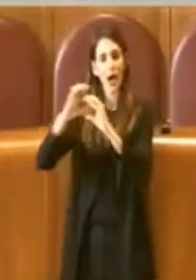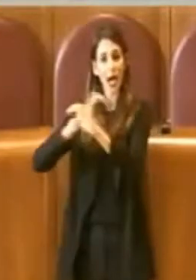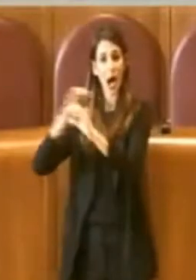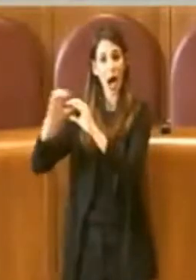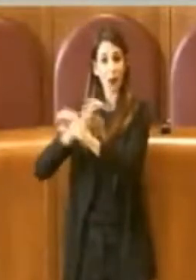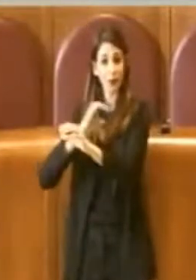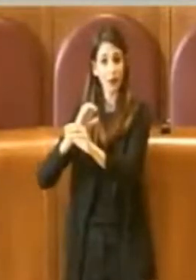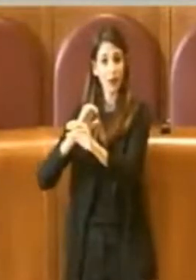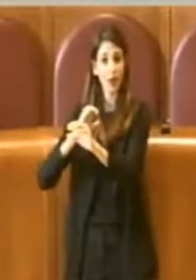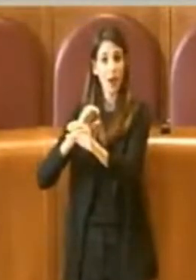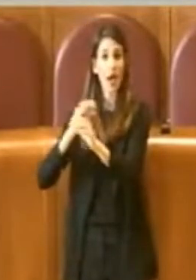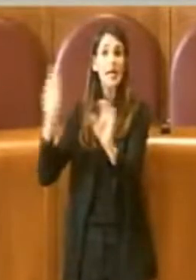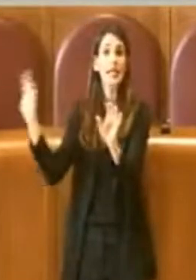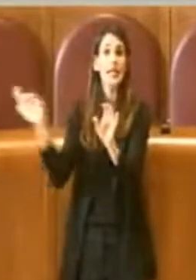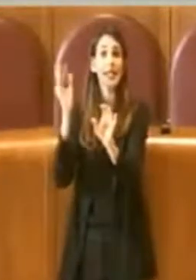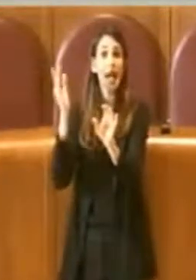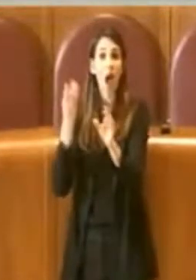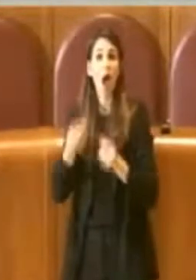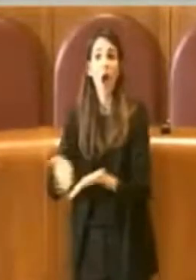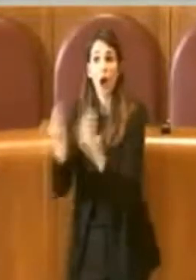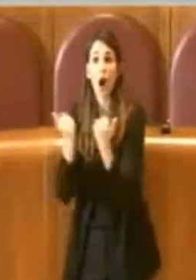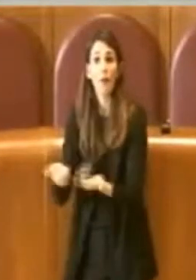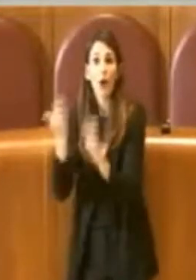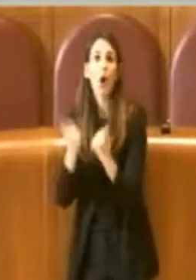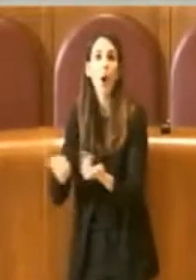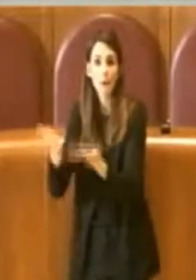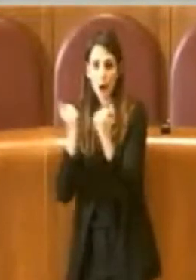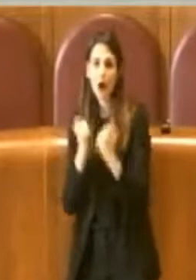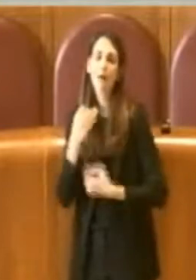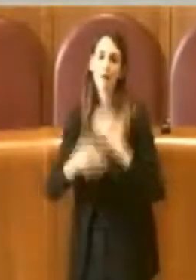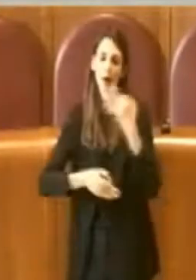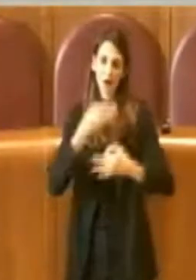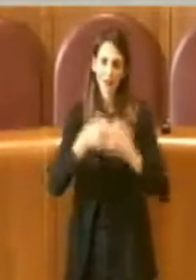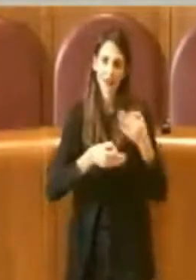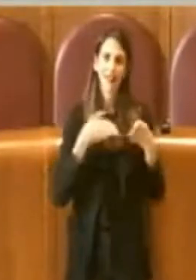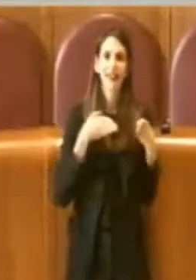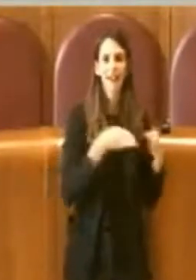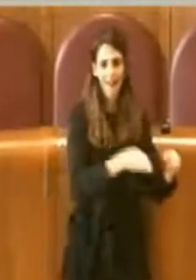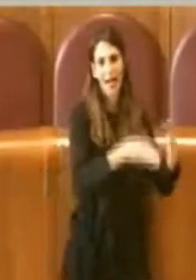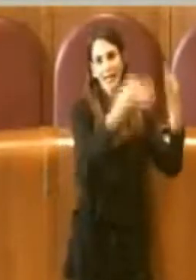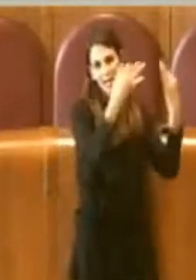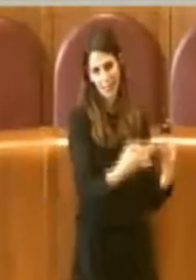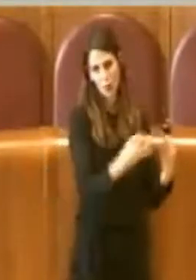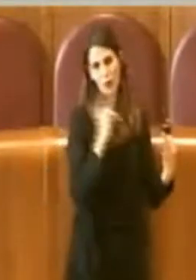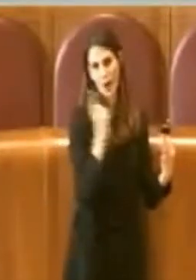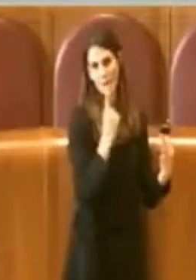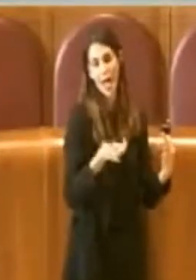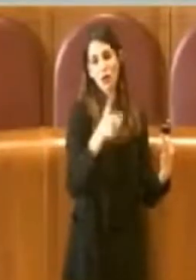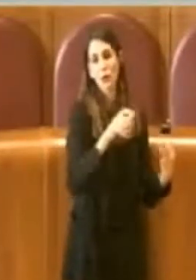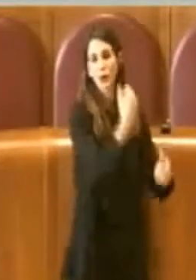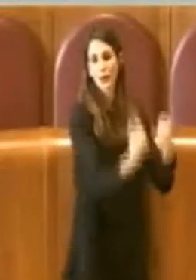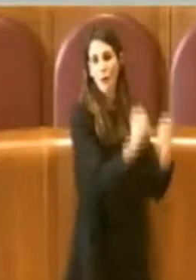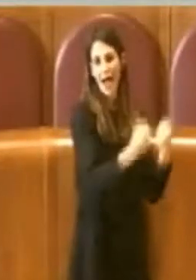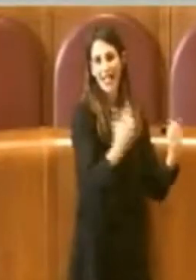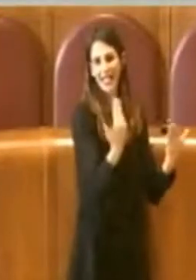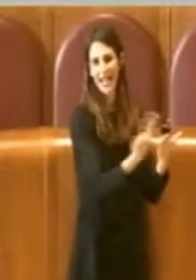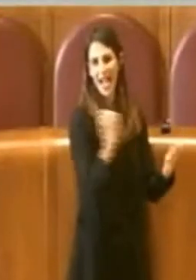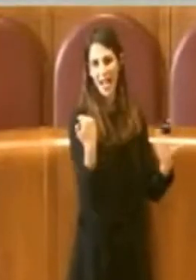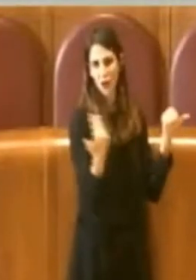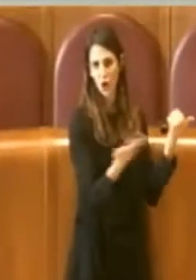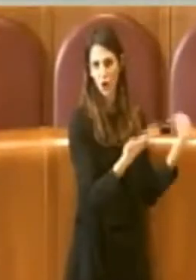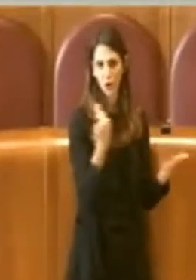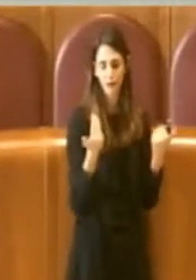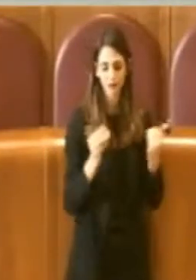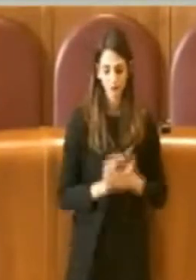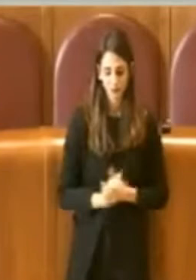tema trasversale. Quale quindi migliore occasione di questa per mettere insieme tutta la nostra società civile?